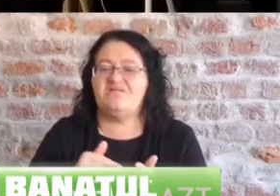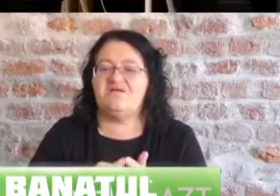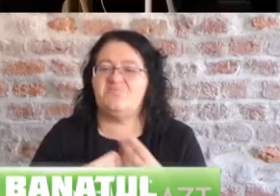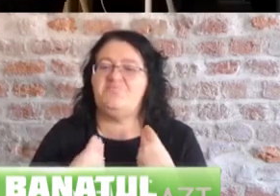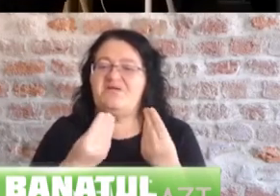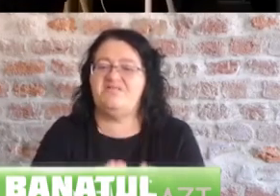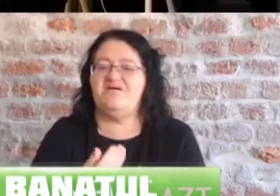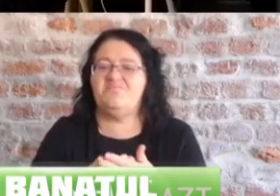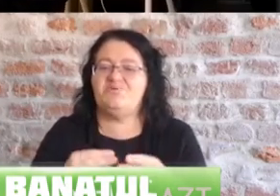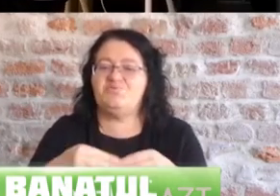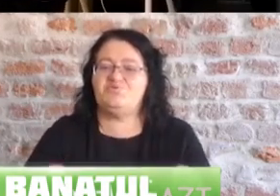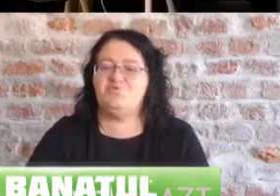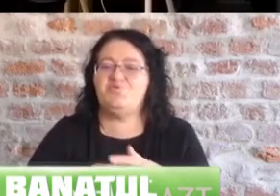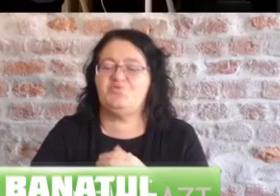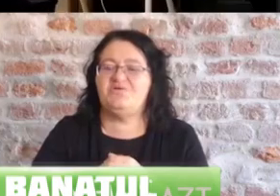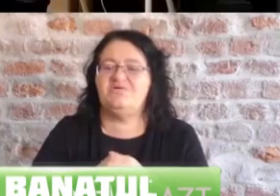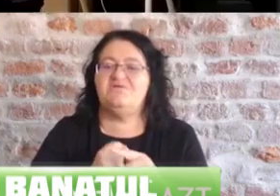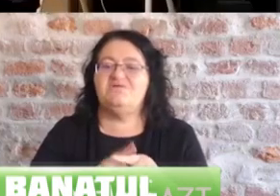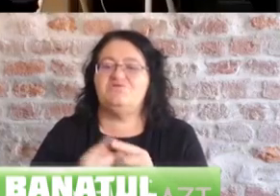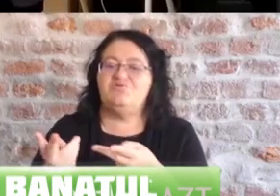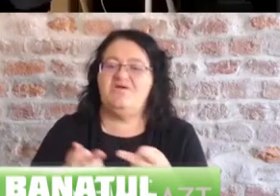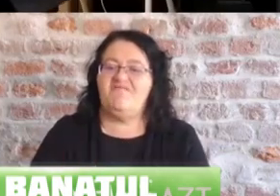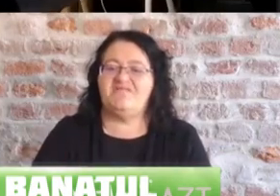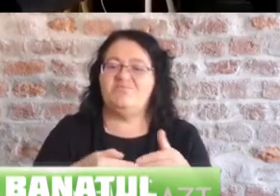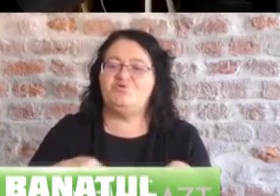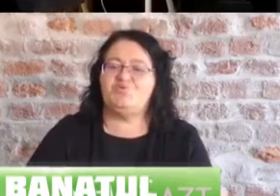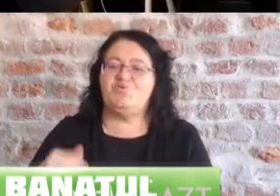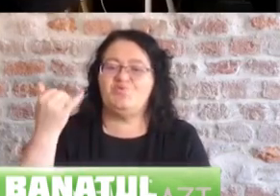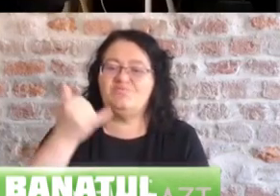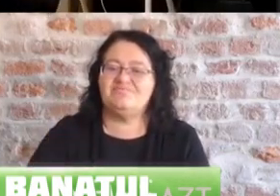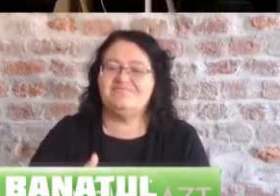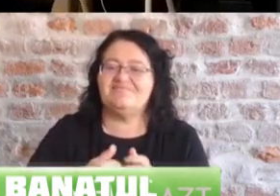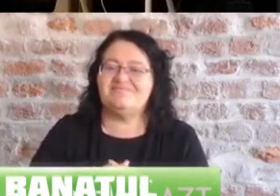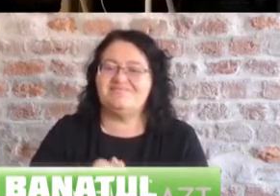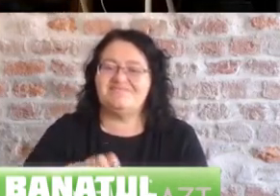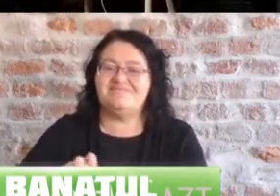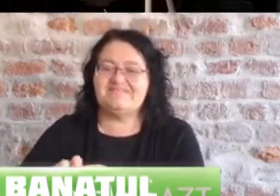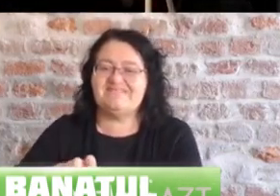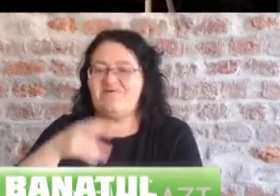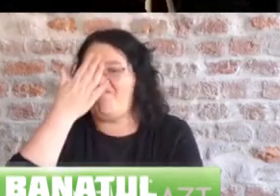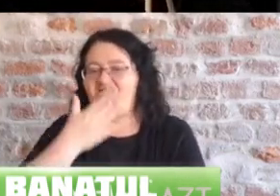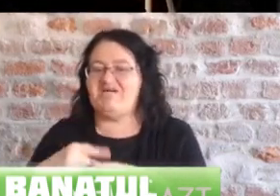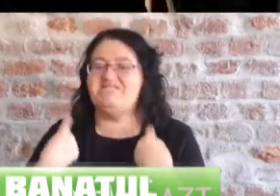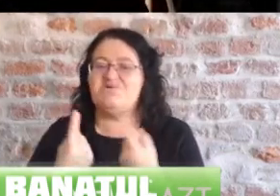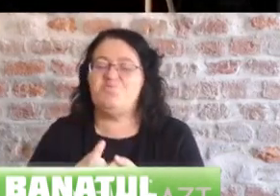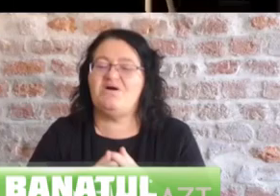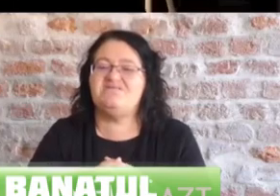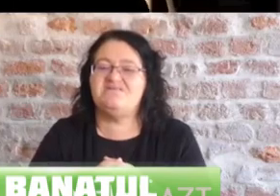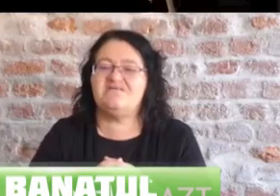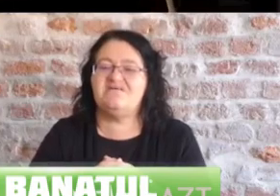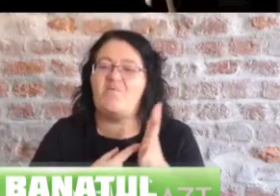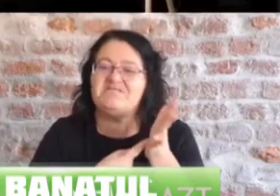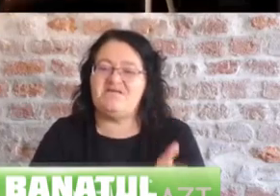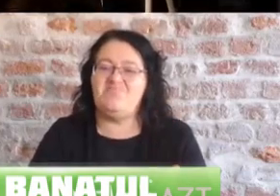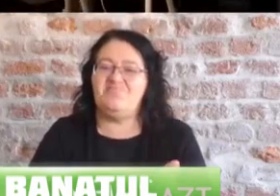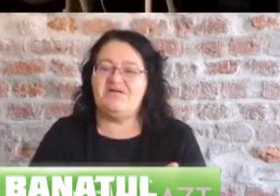predarea ștafetei către juriu și invităm juriu să ia loc în fața noastră, pe care am să-l